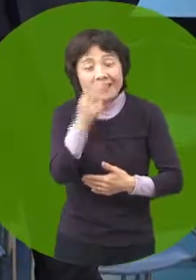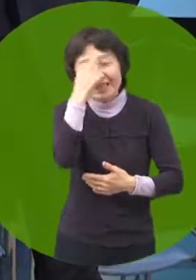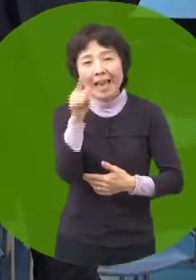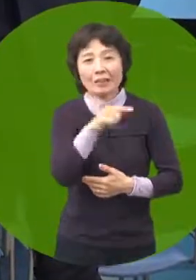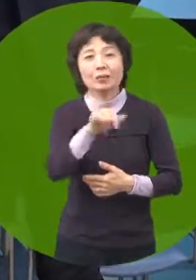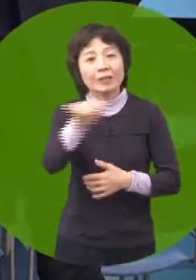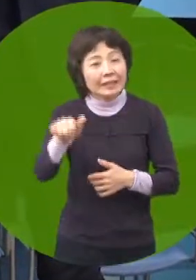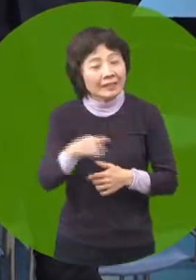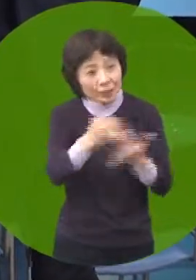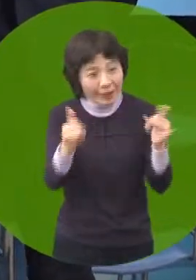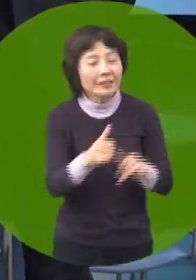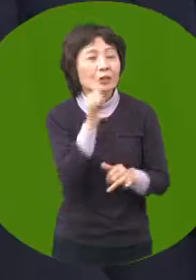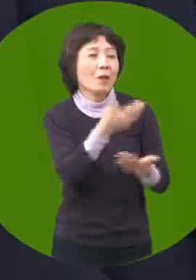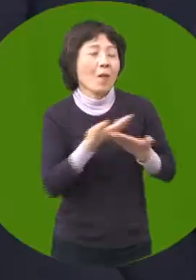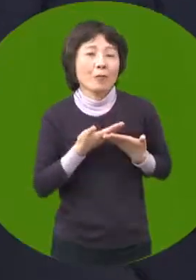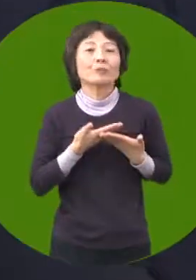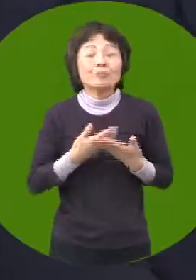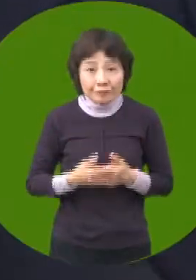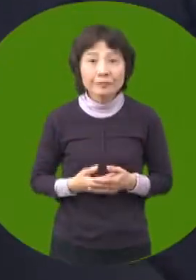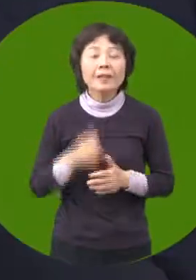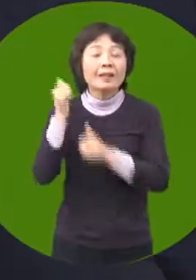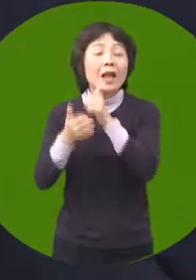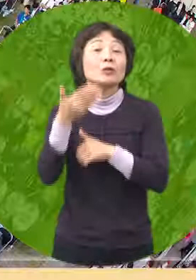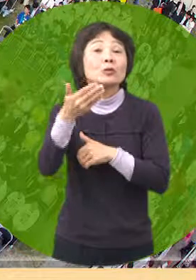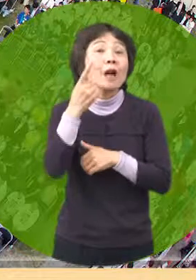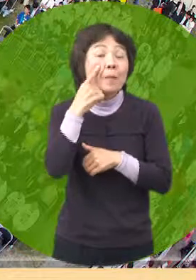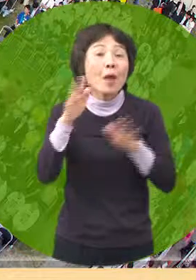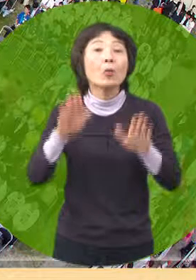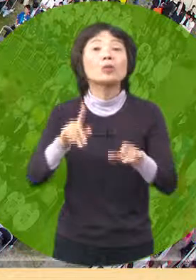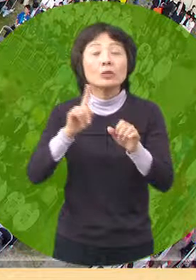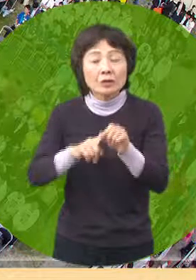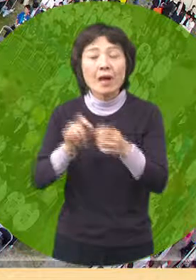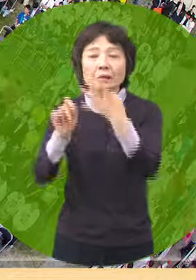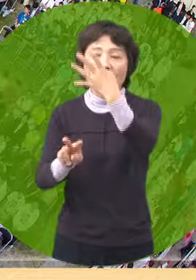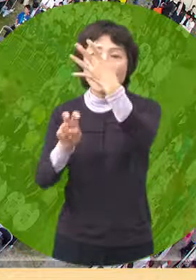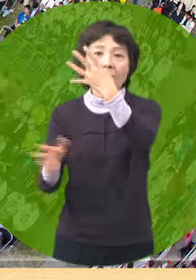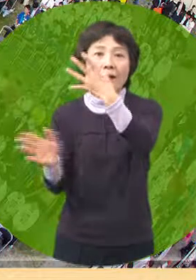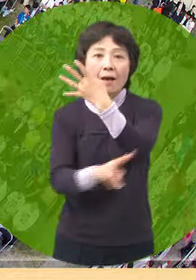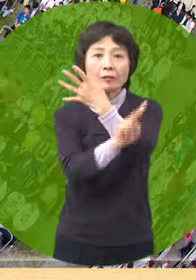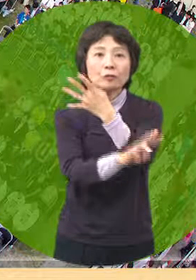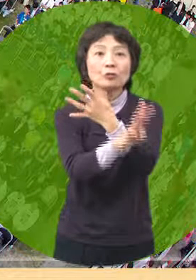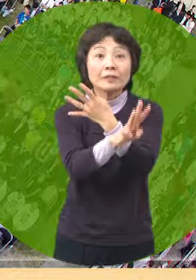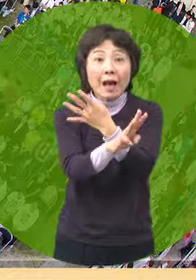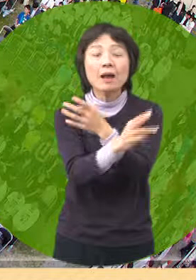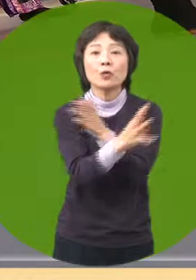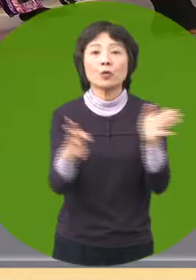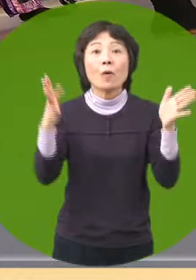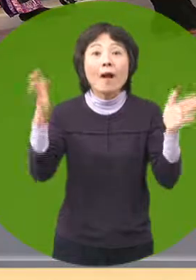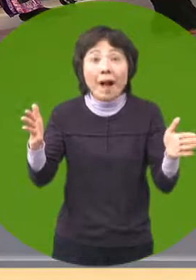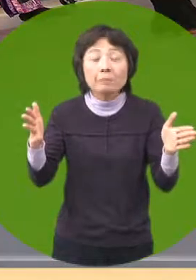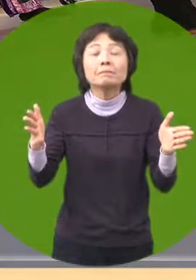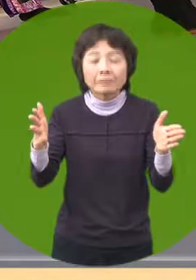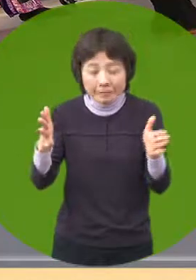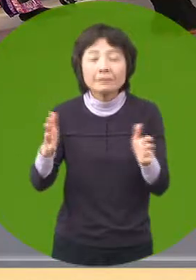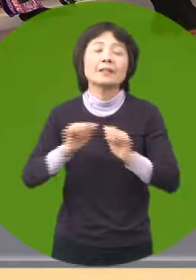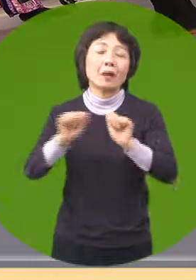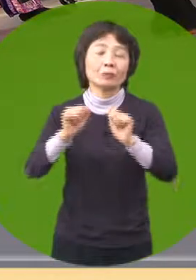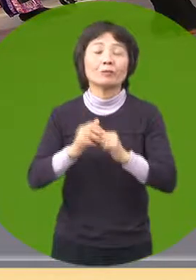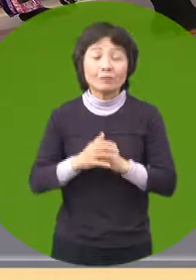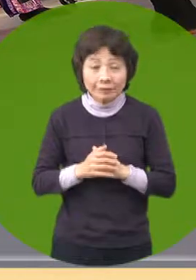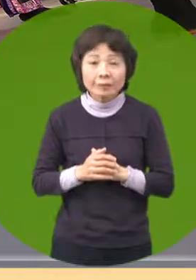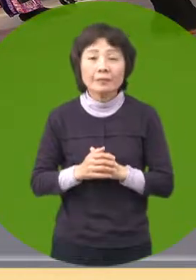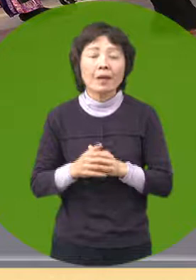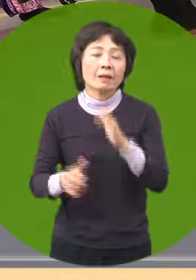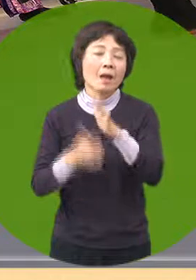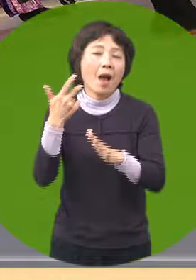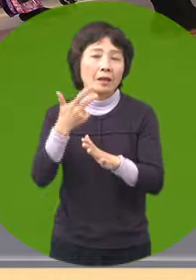らいましょう。 わかりました。第9回目の今年は4月の20日から23日の4日間にかけて開催されます。